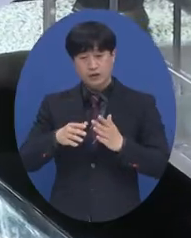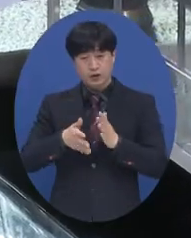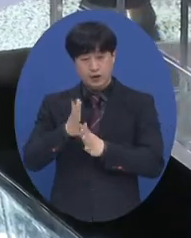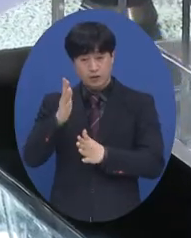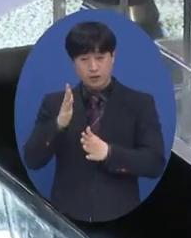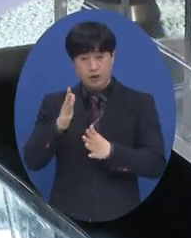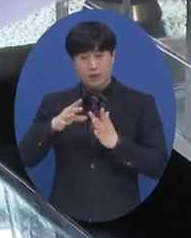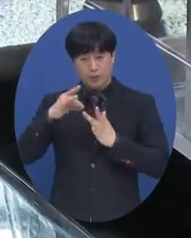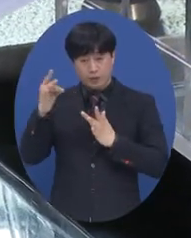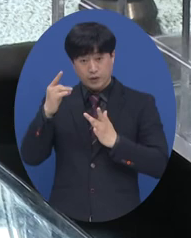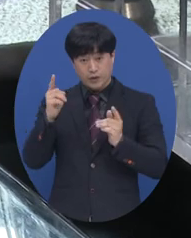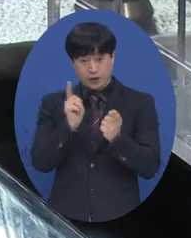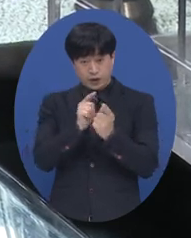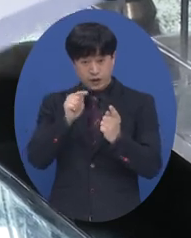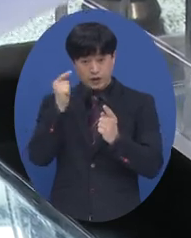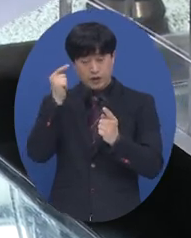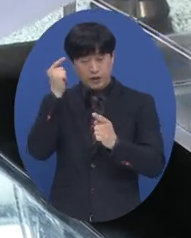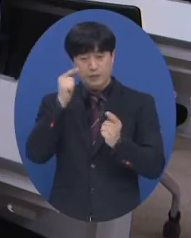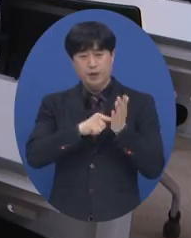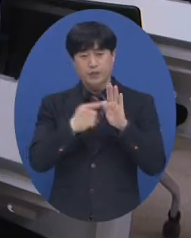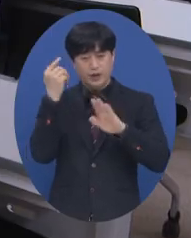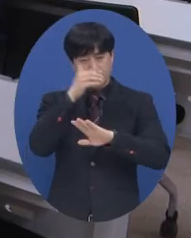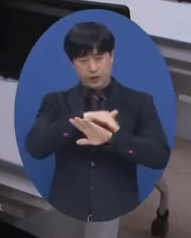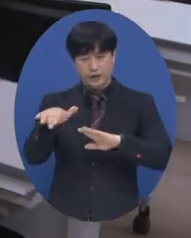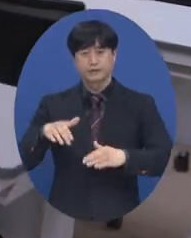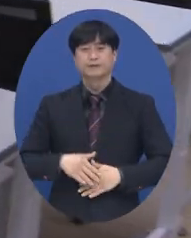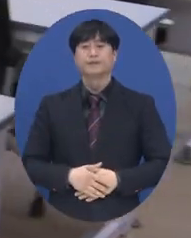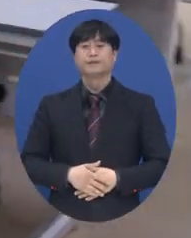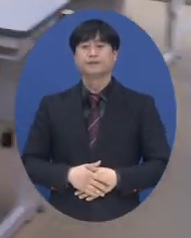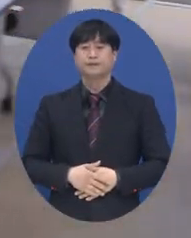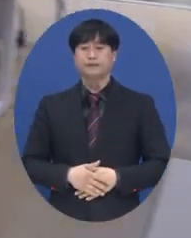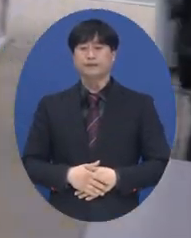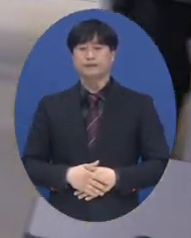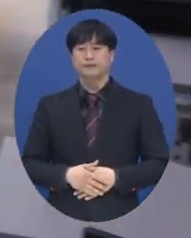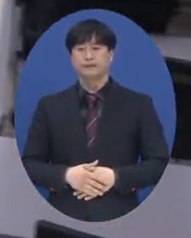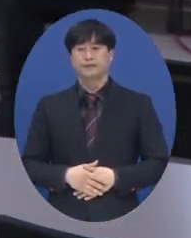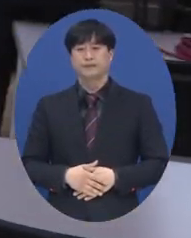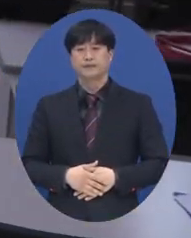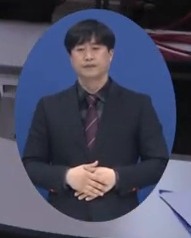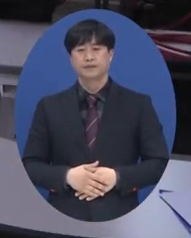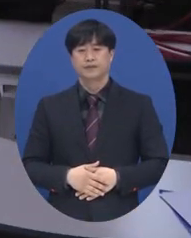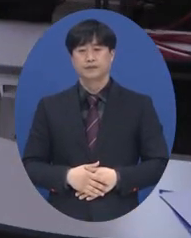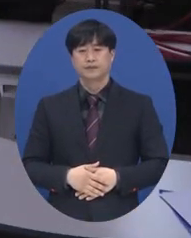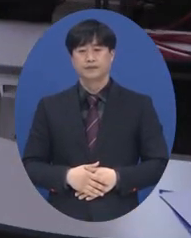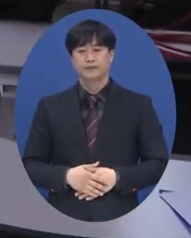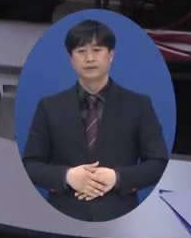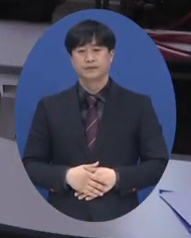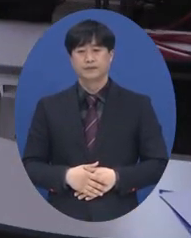선정 대상 지역을 발표할 계획입니다. 경기지TV 최지연입니다.